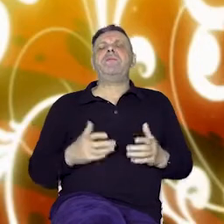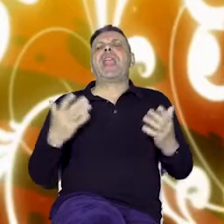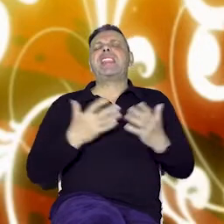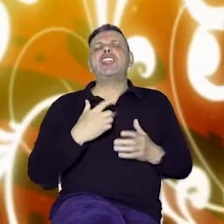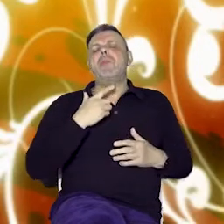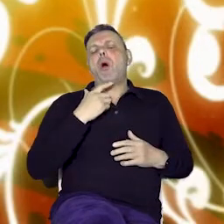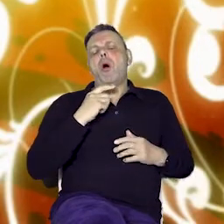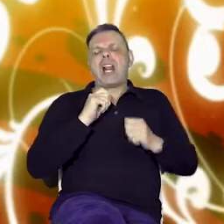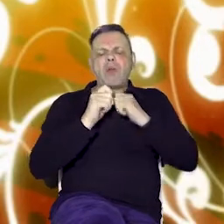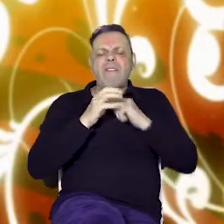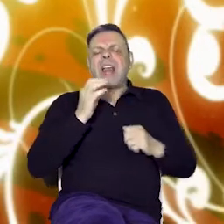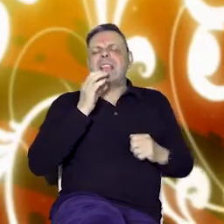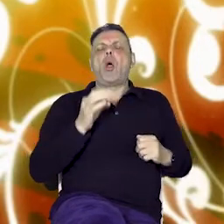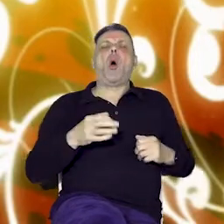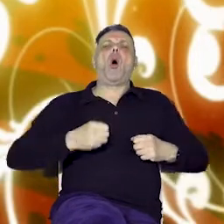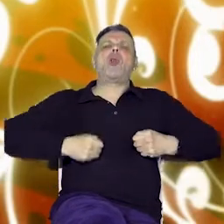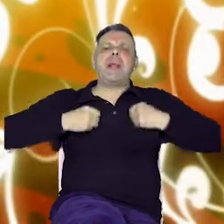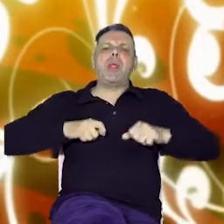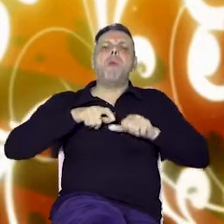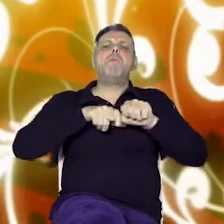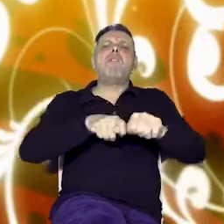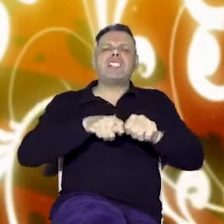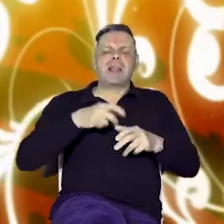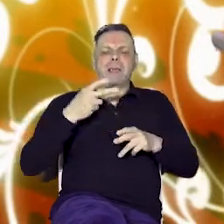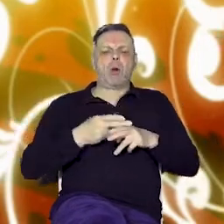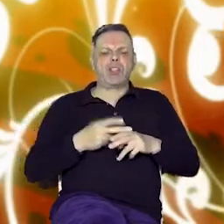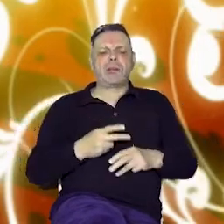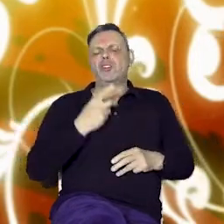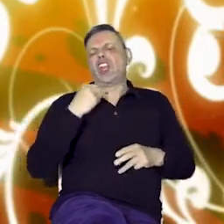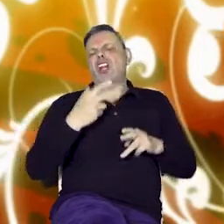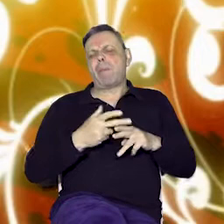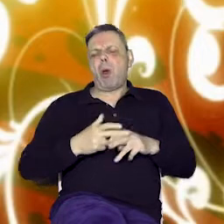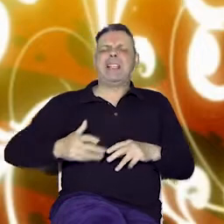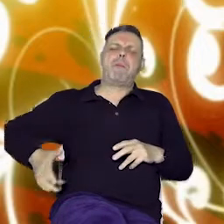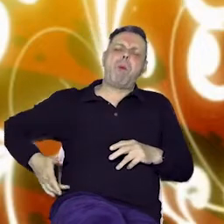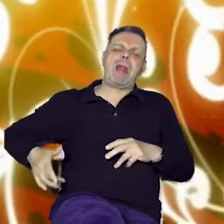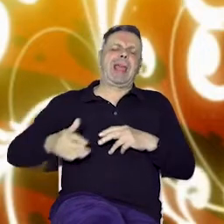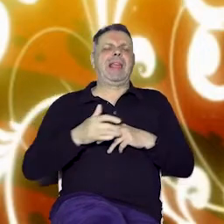govoriti isključivo debljinu povezanu sa bolestima, dijabetesom, bubrezima,